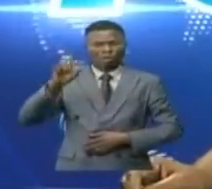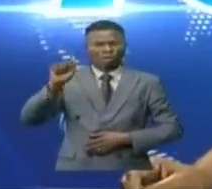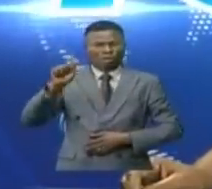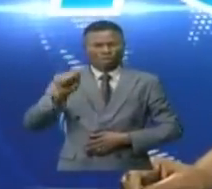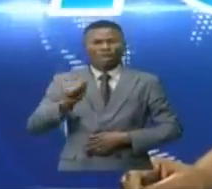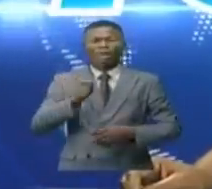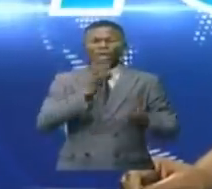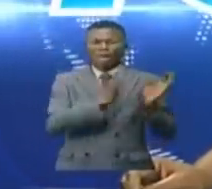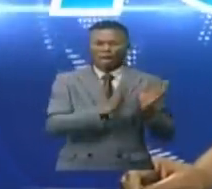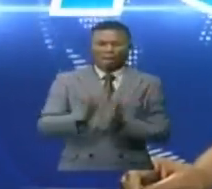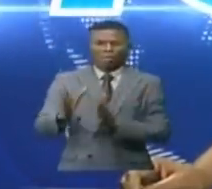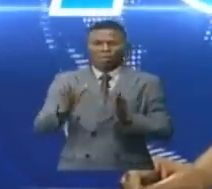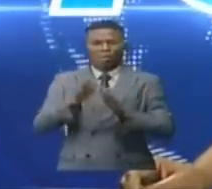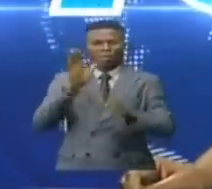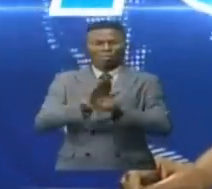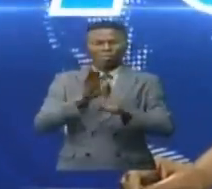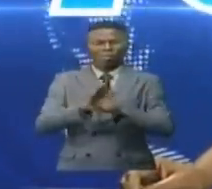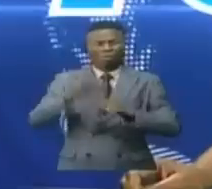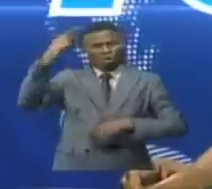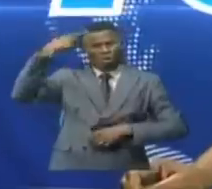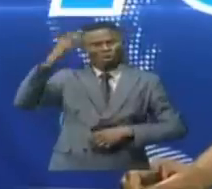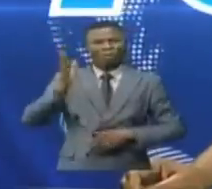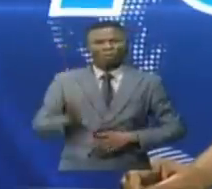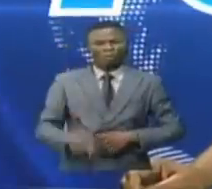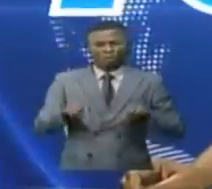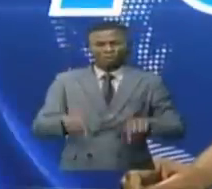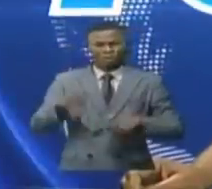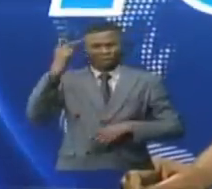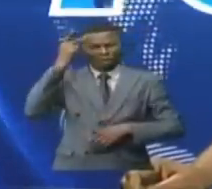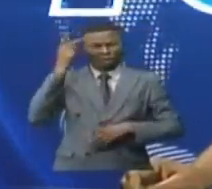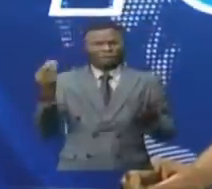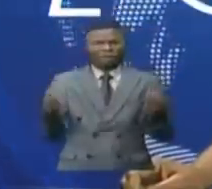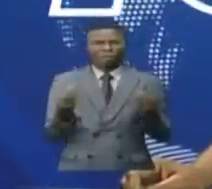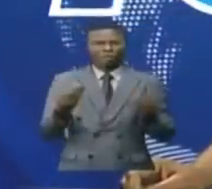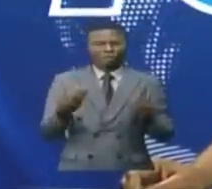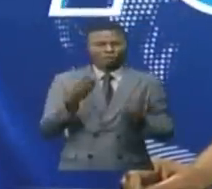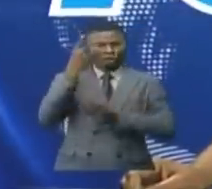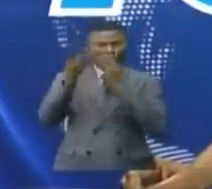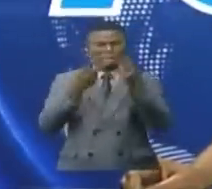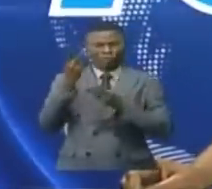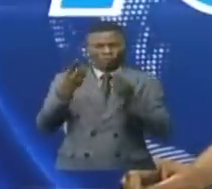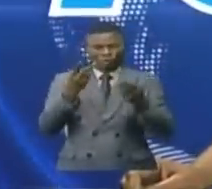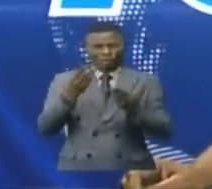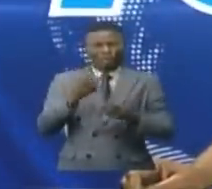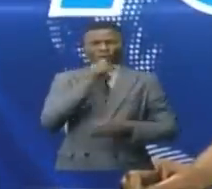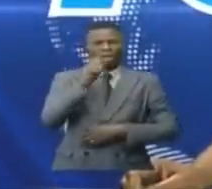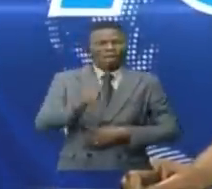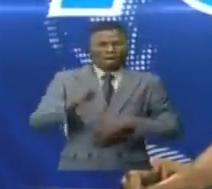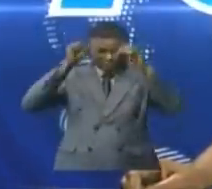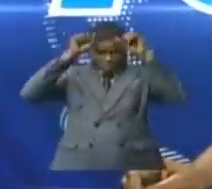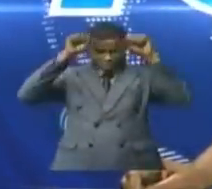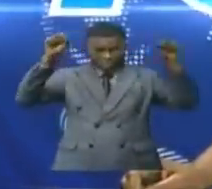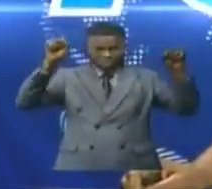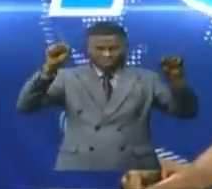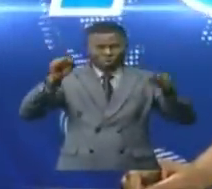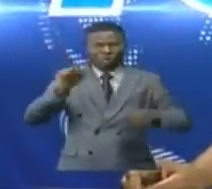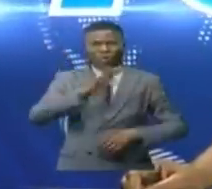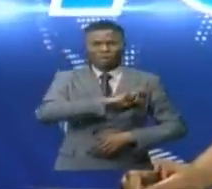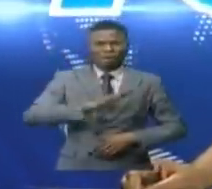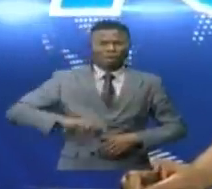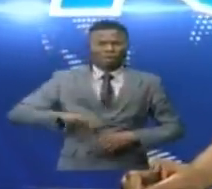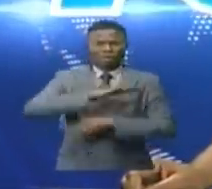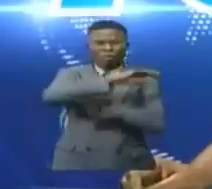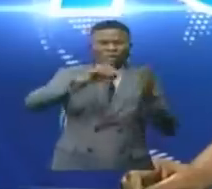avec différents acteurs politiques à Kinshasa. C'est la raison de la visite qu'a effectuée l'ancienne présidente de la République